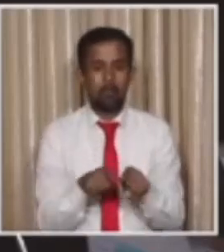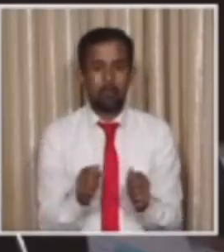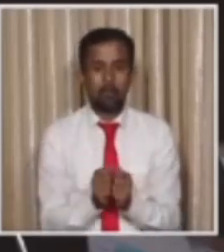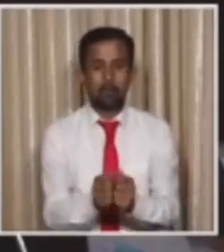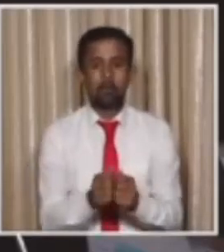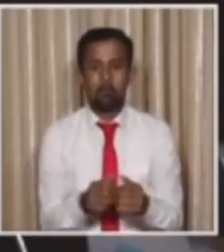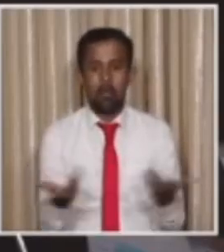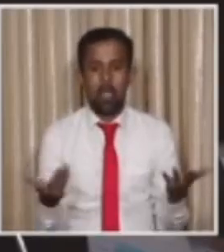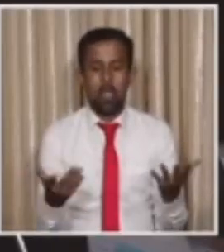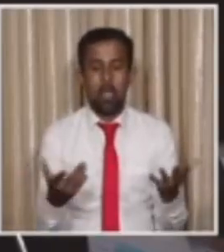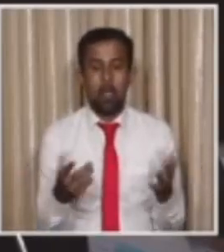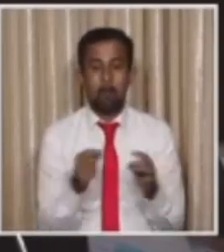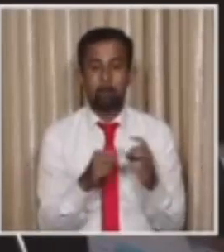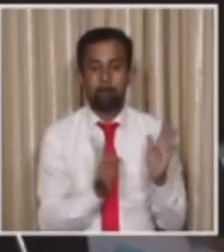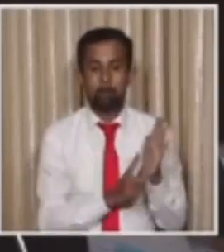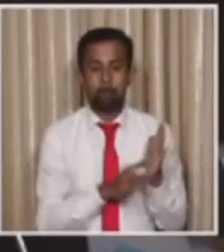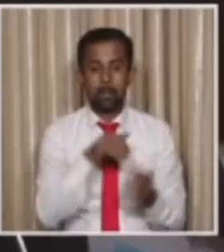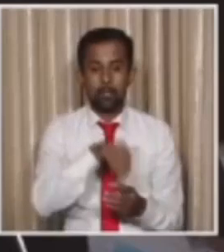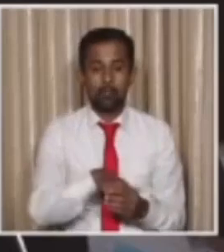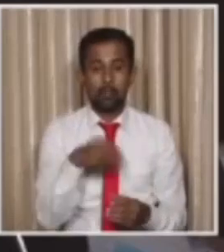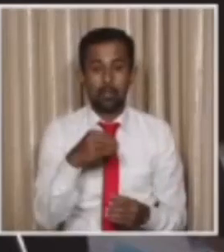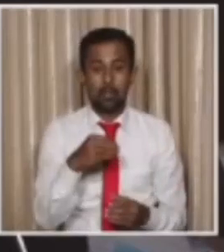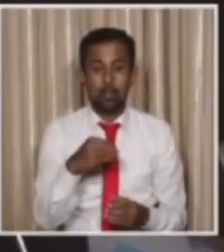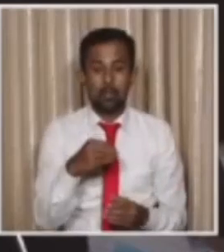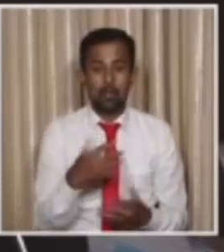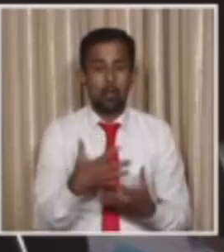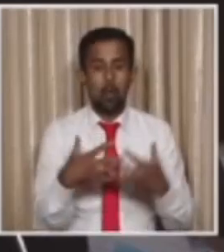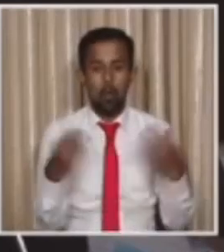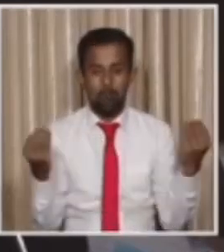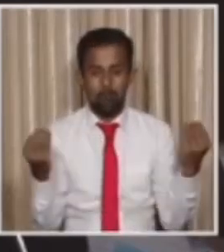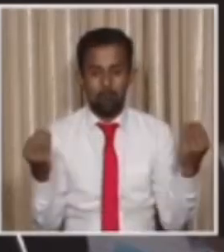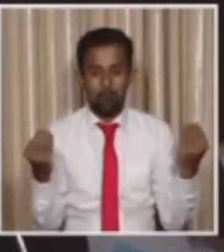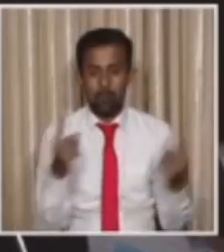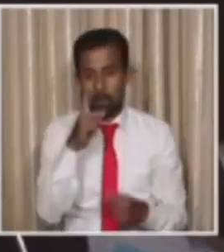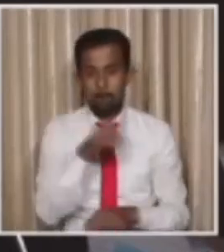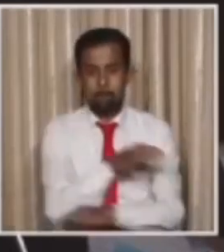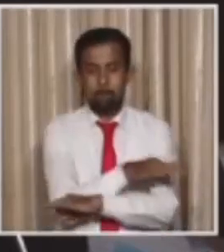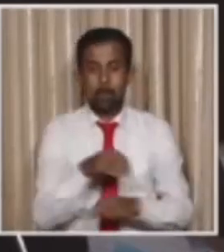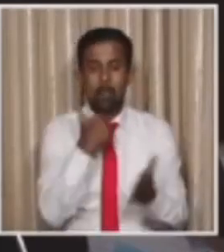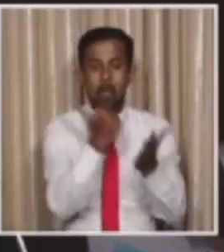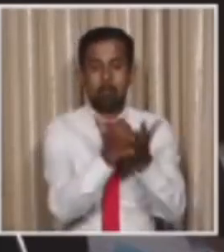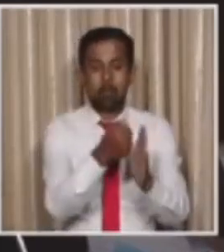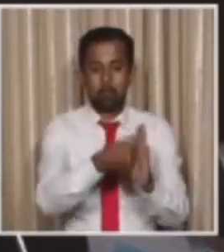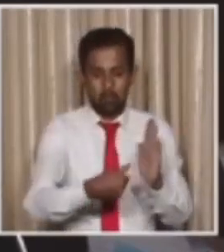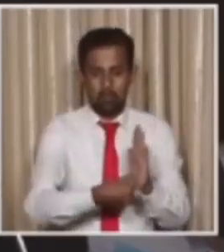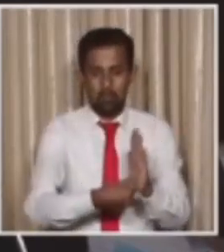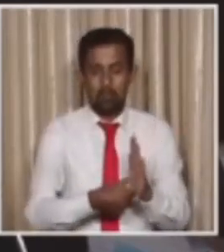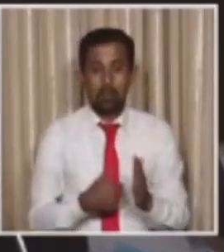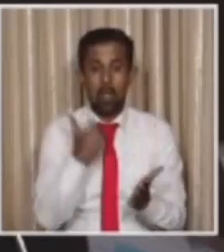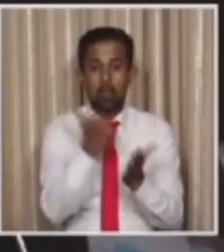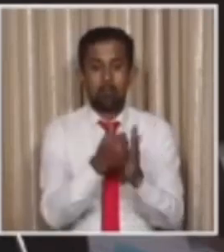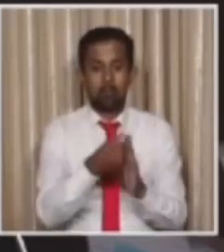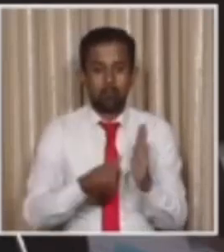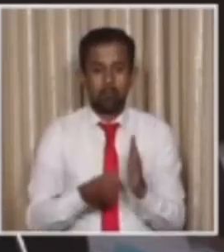මොකද මේ භාණ්ඩාගාර බිල්පත් හරහා මහ බැංකුවට ණය ගැනීම අහෝසි කිරීම එක පියවරක් ඒ මහ බැංකු පනතේ. ඒ අනුව මේ මහ බැංකු පනත